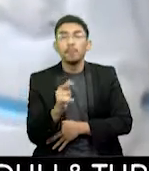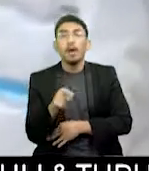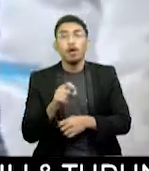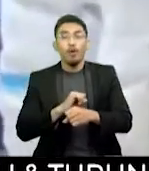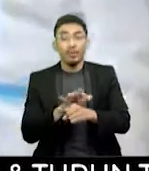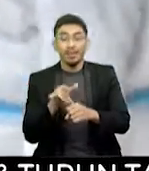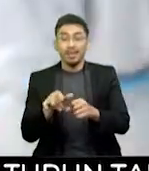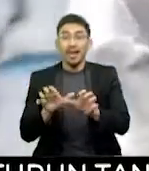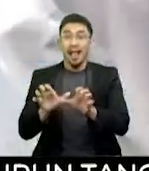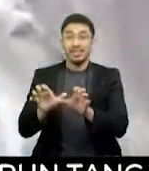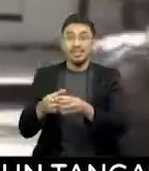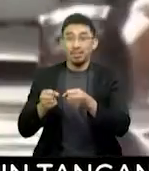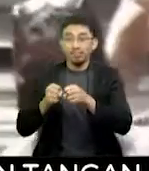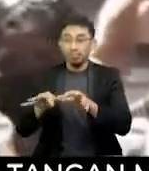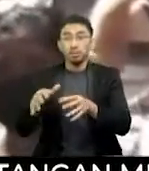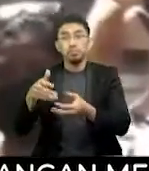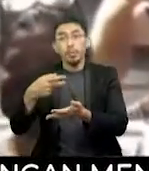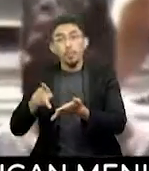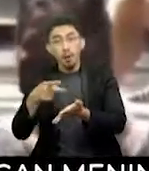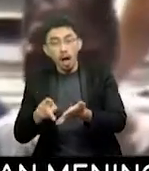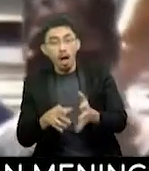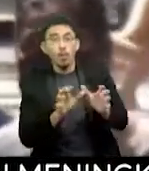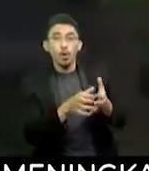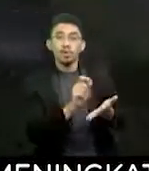kerumunan, sepak bola, dan klaster sekolah.